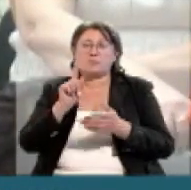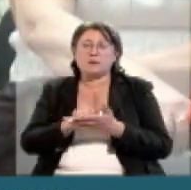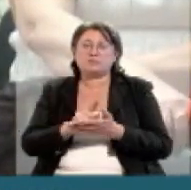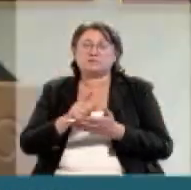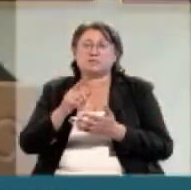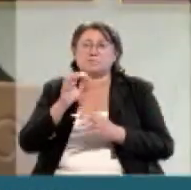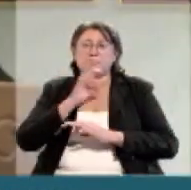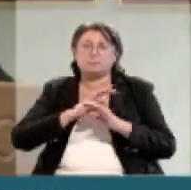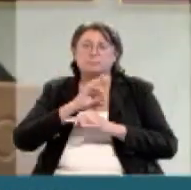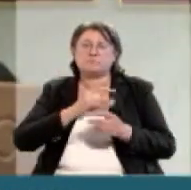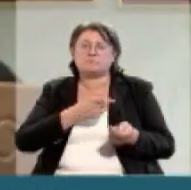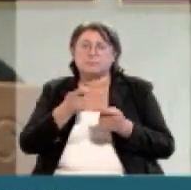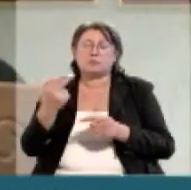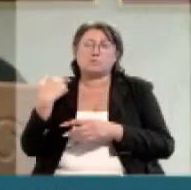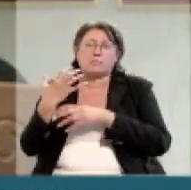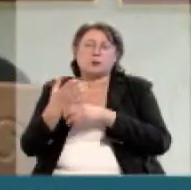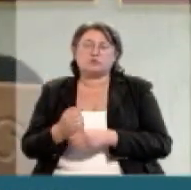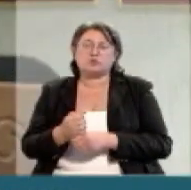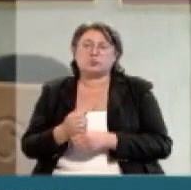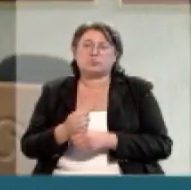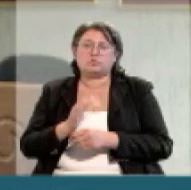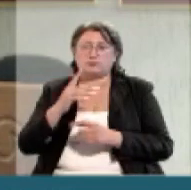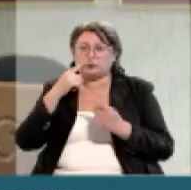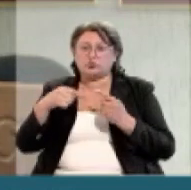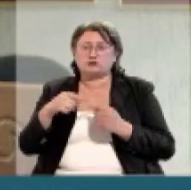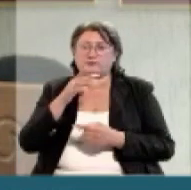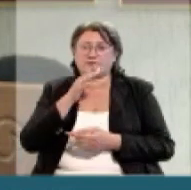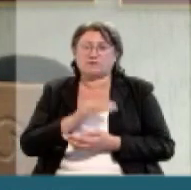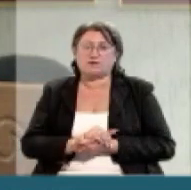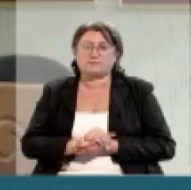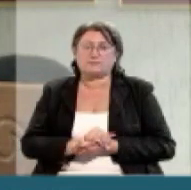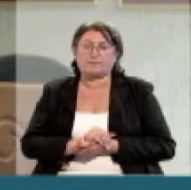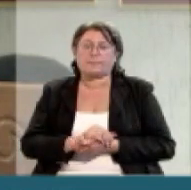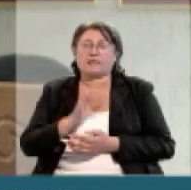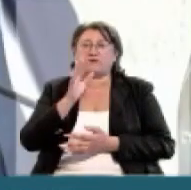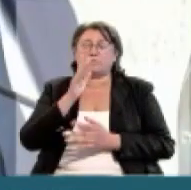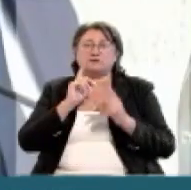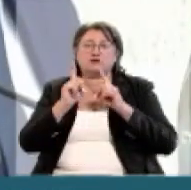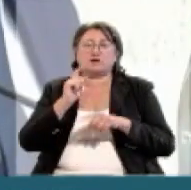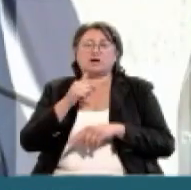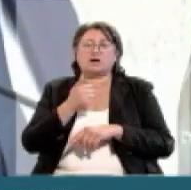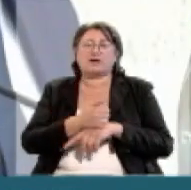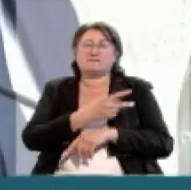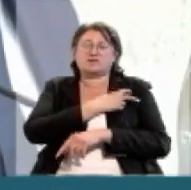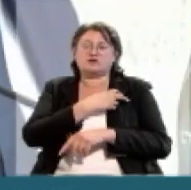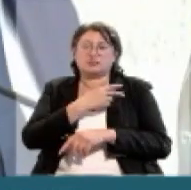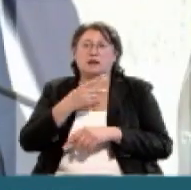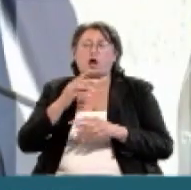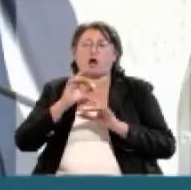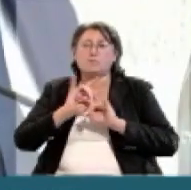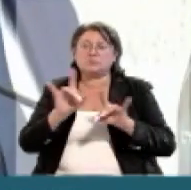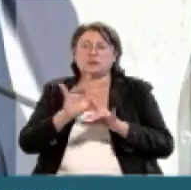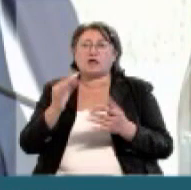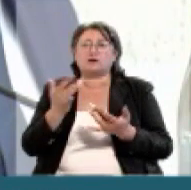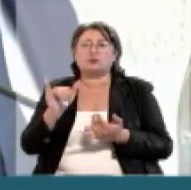өтеу жақын арада жүзеге асырылмақ. Жиын барысында қарызы бар ауруханалардың бас дәрігерлері мән-жайды баяндады. Облыс әкімі